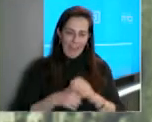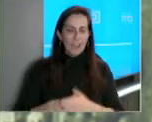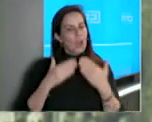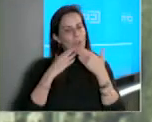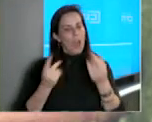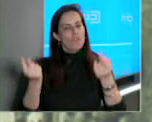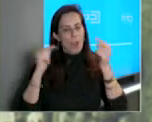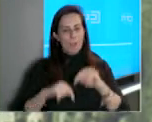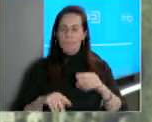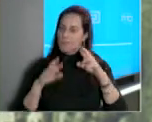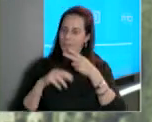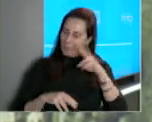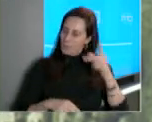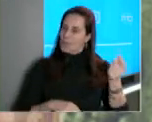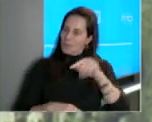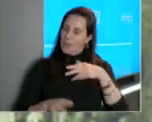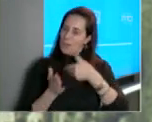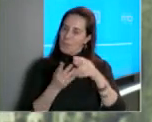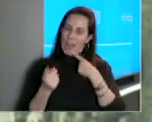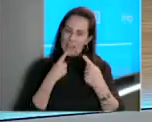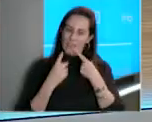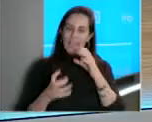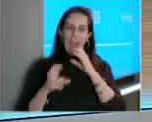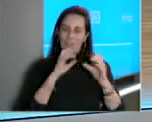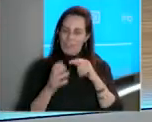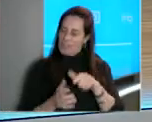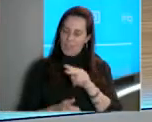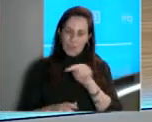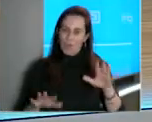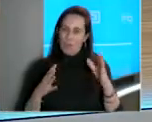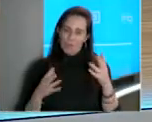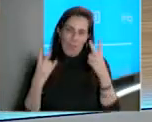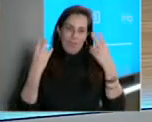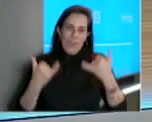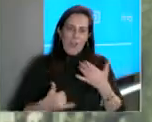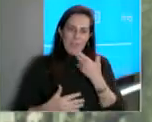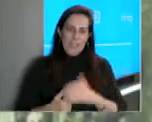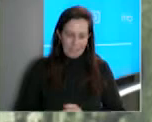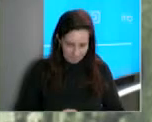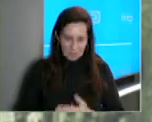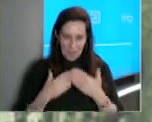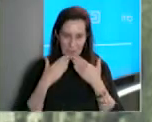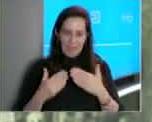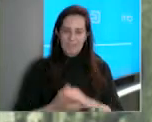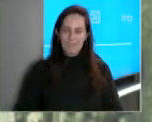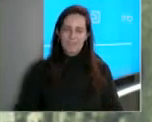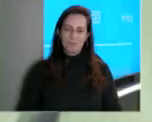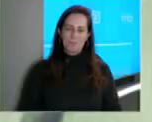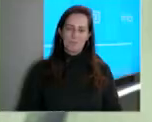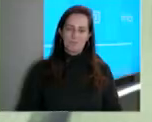תודה שהיית כאן, ואני מבטיח שעוד תבוא ונמשיך לדבר על התקשורת, כי זה נושא מאוד חם היום בישראל. תודה. תודה רבה תודה, לך. תודה, אני אשמח